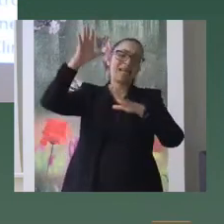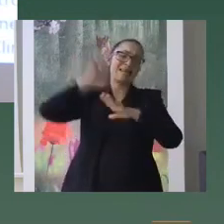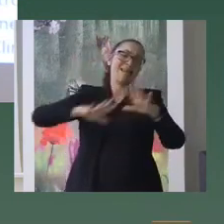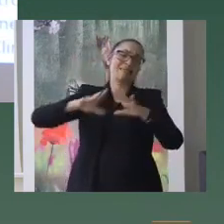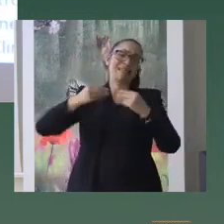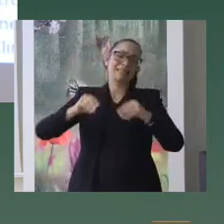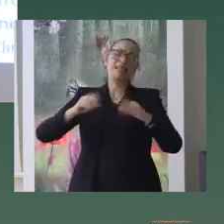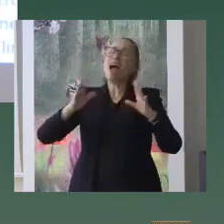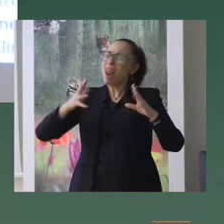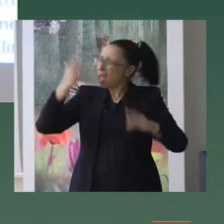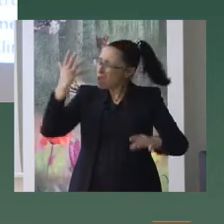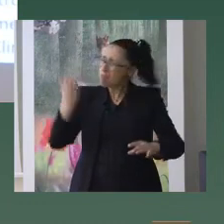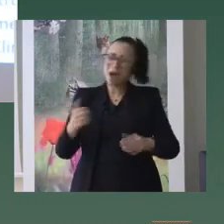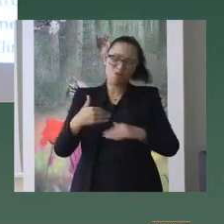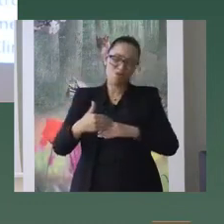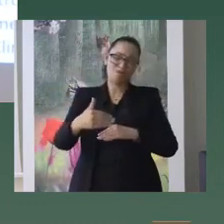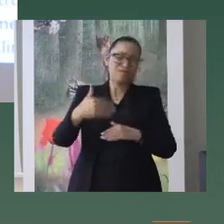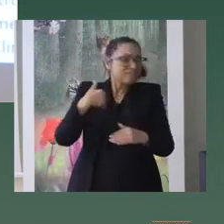λύσεις όμως.